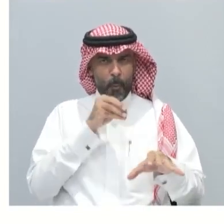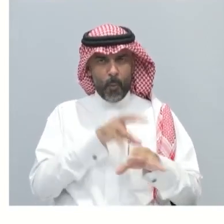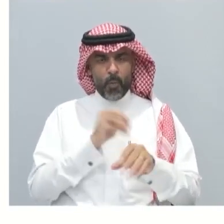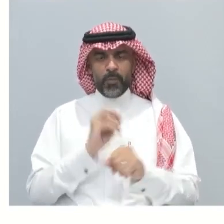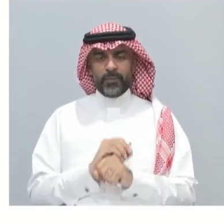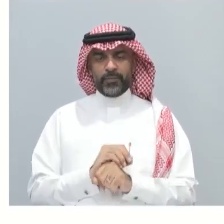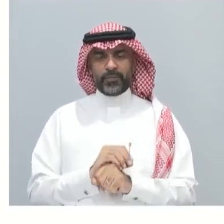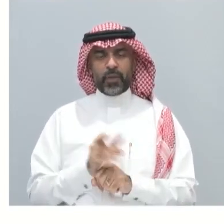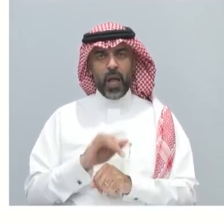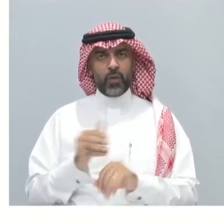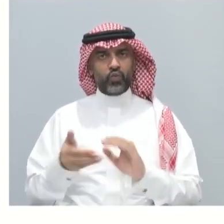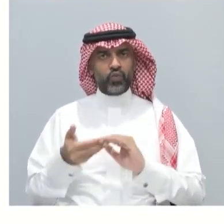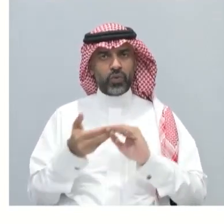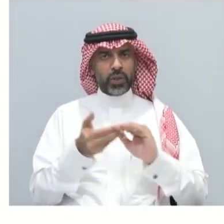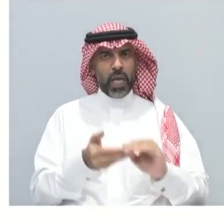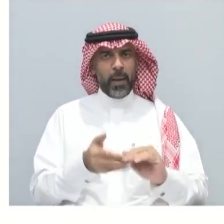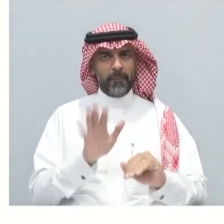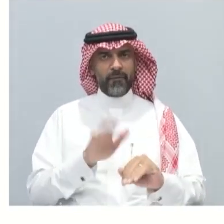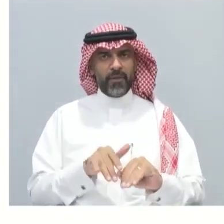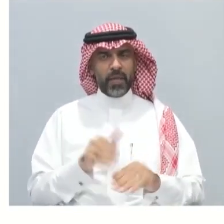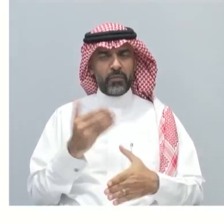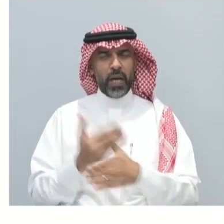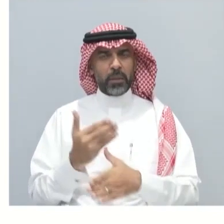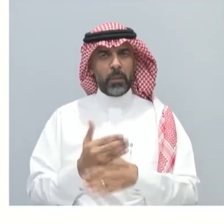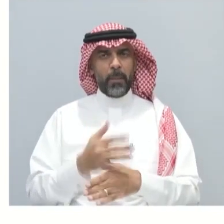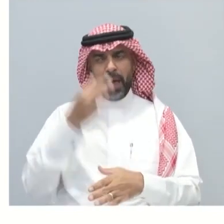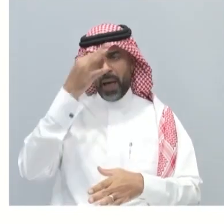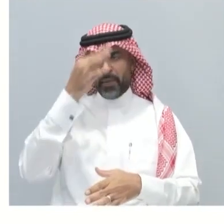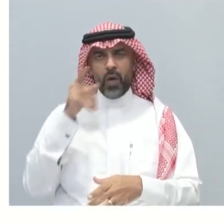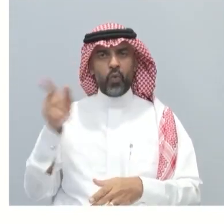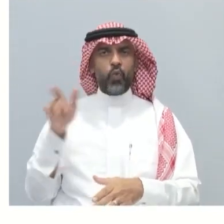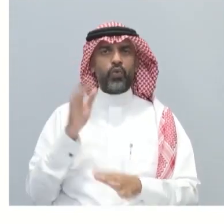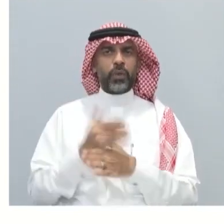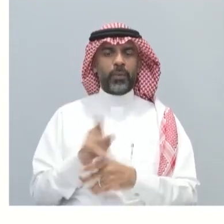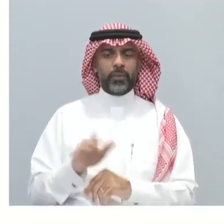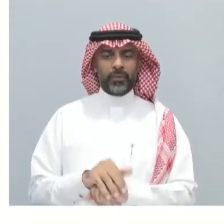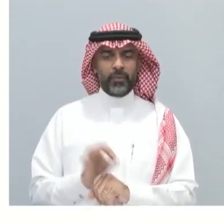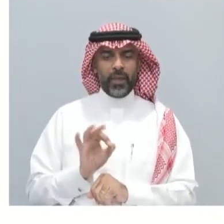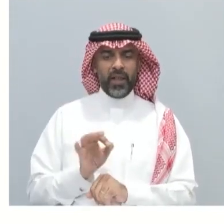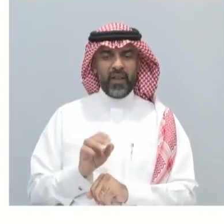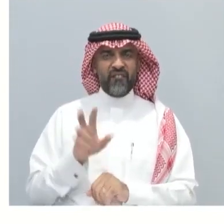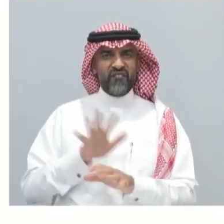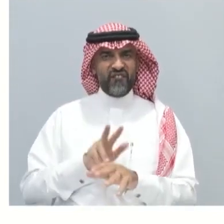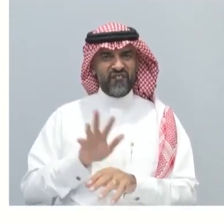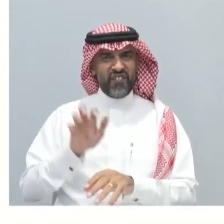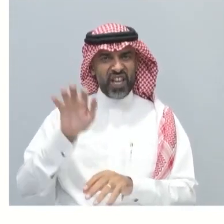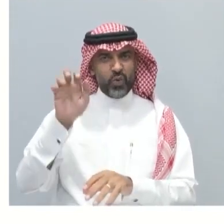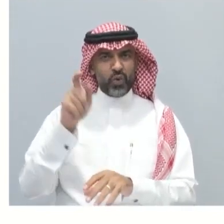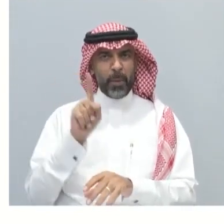ويساهم في نقل مسببات الامراض مثل ما مثل الفيروسات